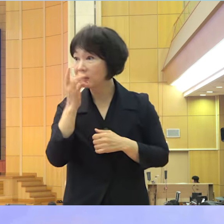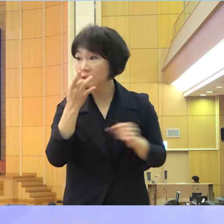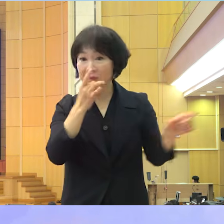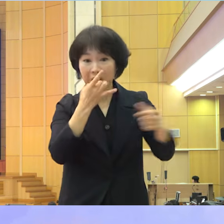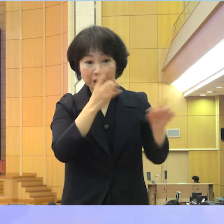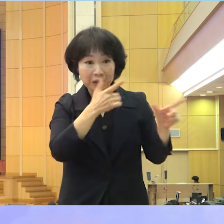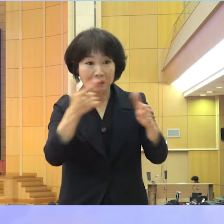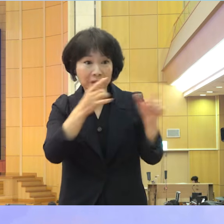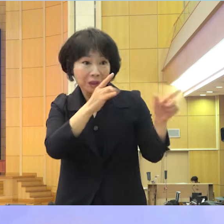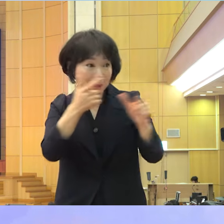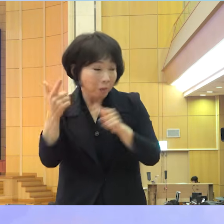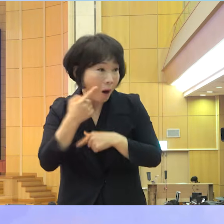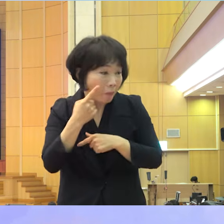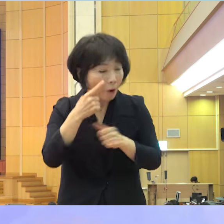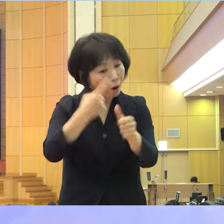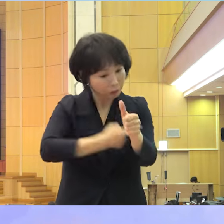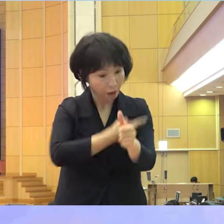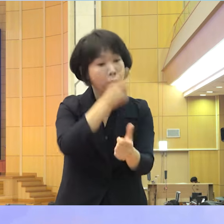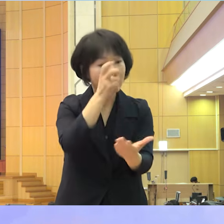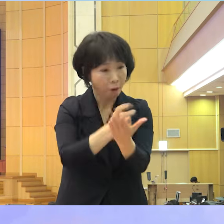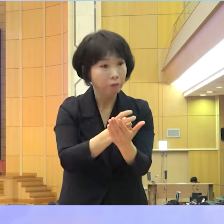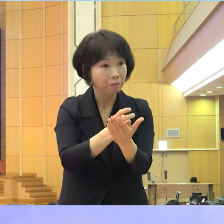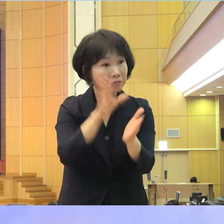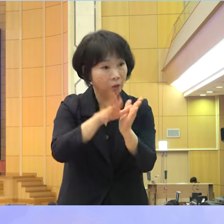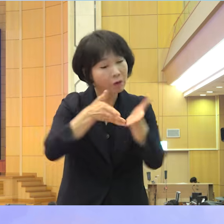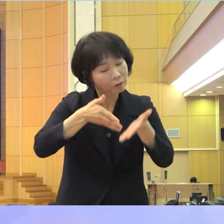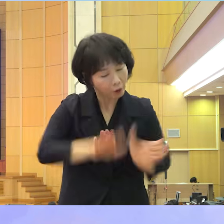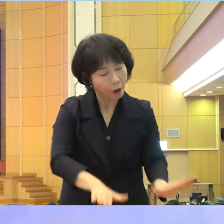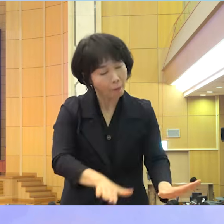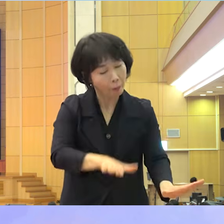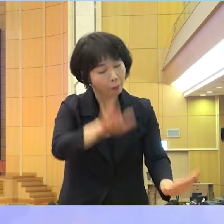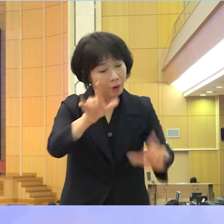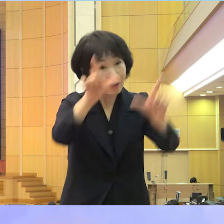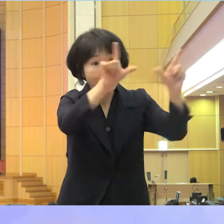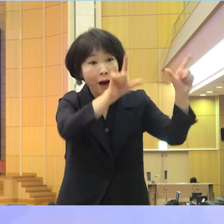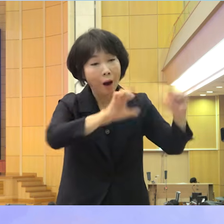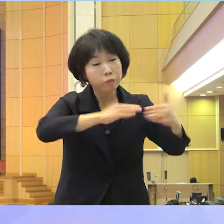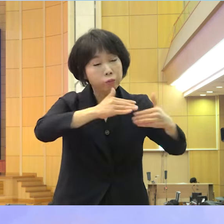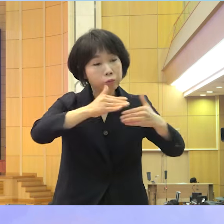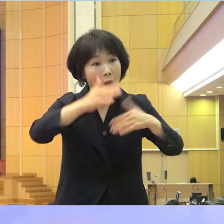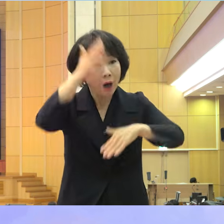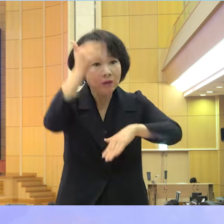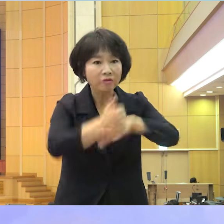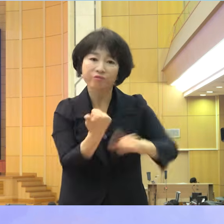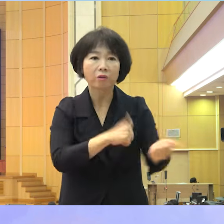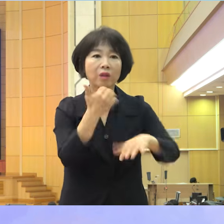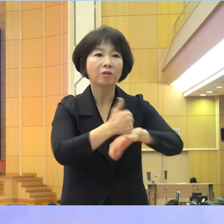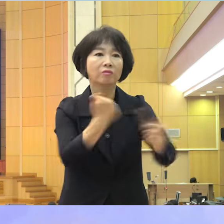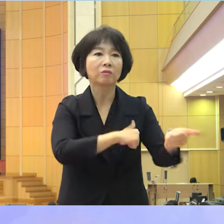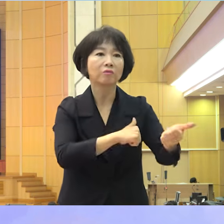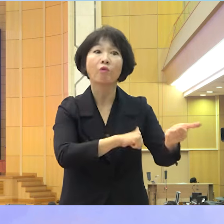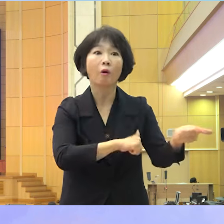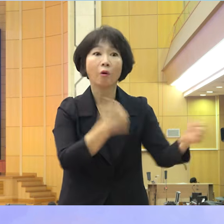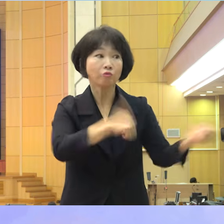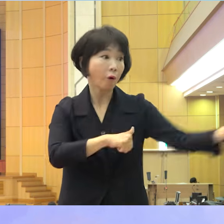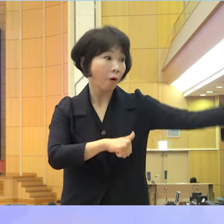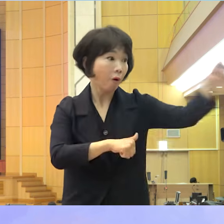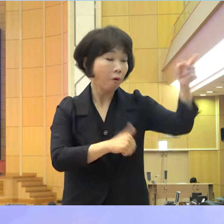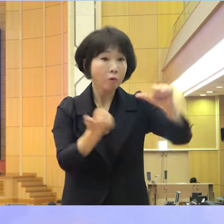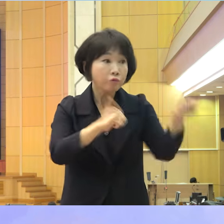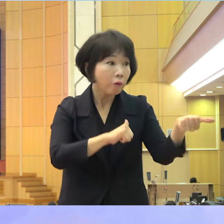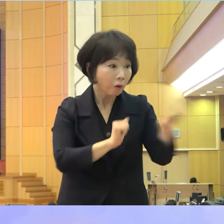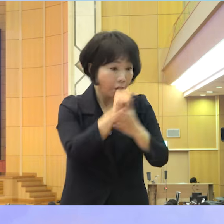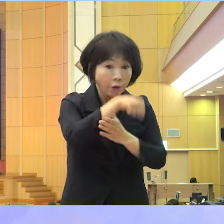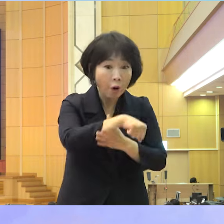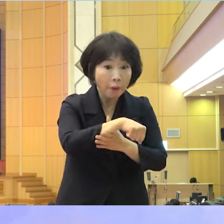어떻습니까? 자연의 법칙에 따라서 태어나 살다가 죽지요. 죽어도 열매